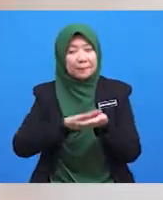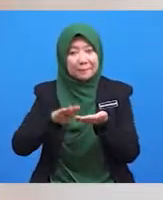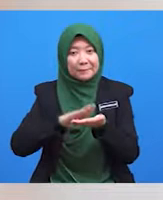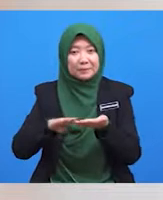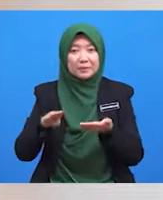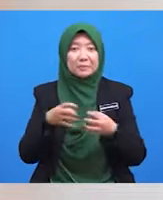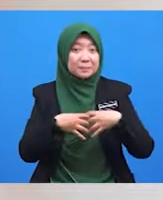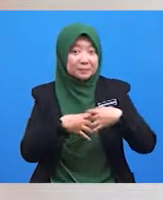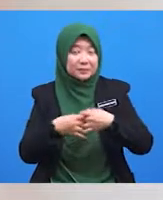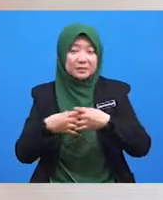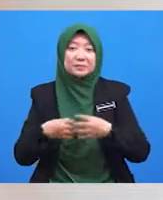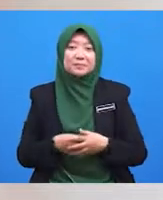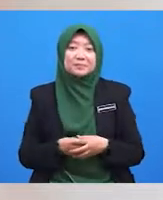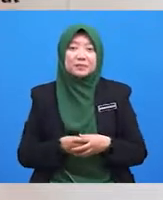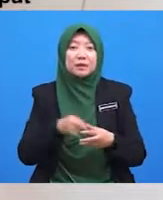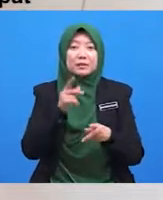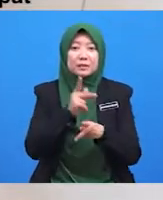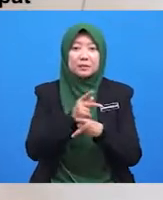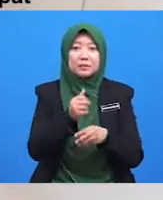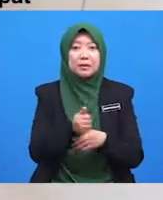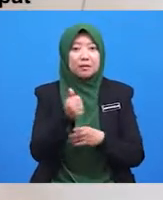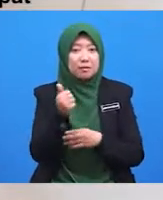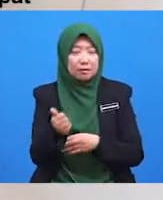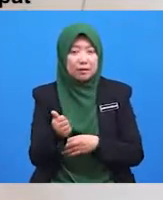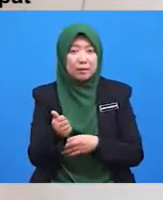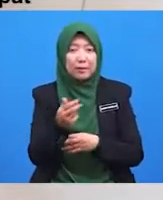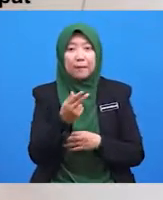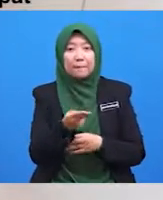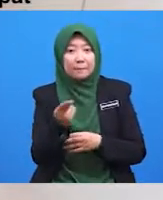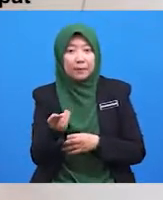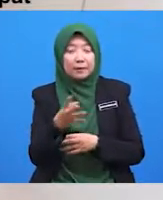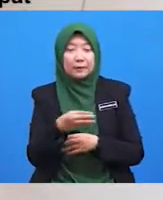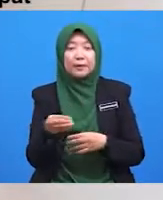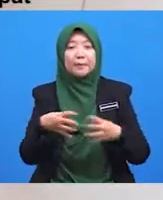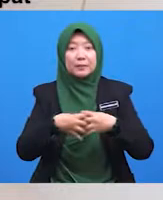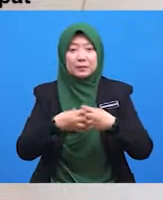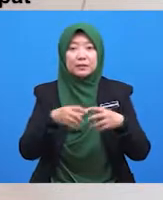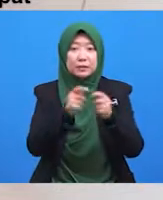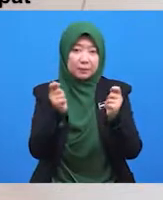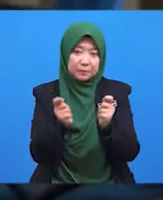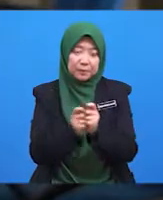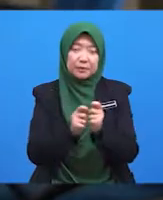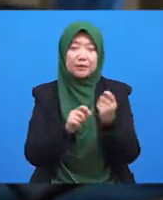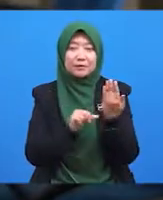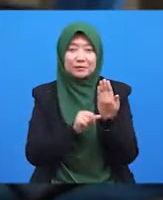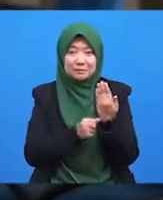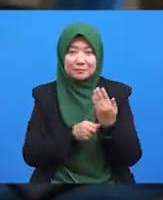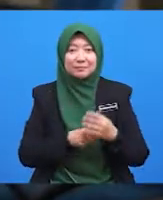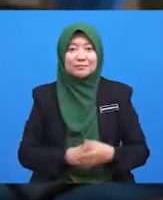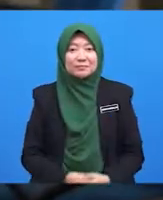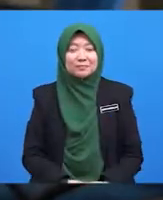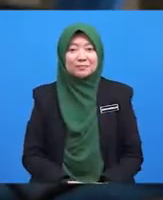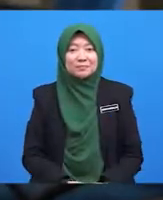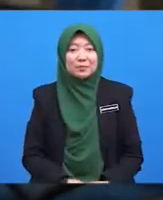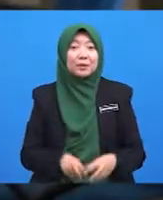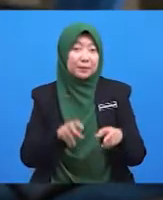mesin. 6. Simpan peralatan, bahan dan mesin di tempat asal. Okey,